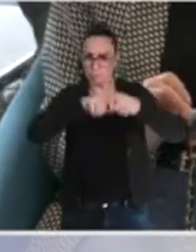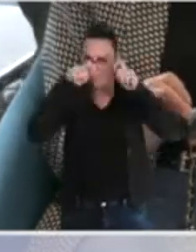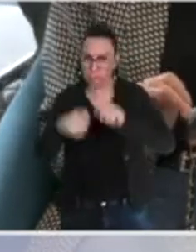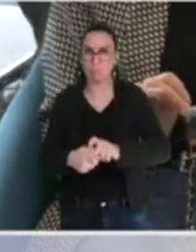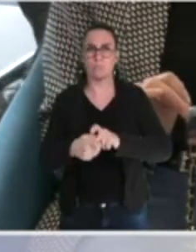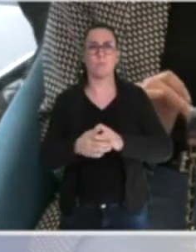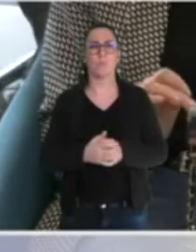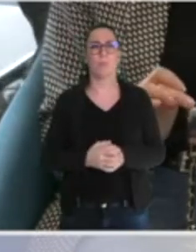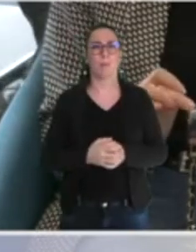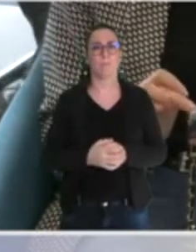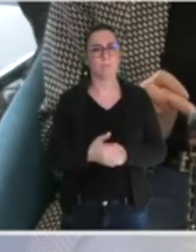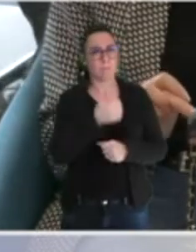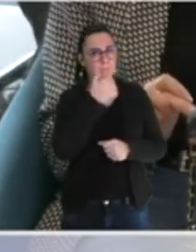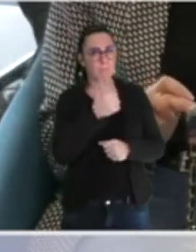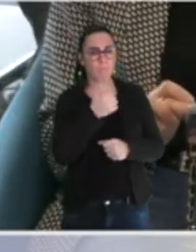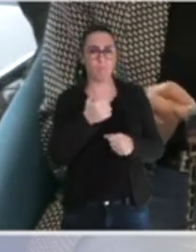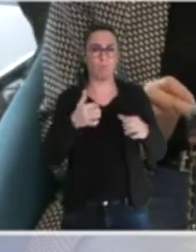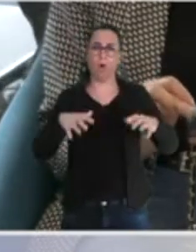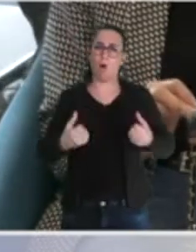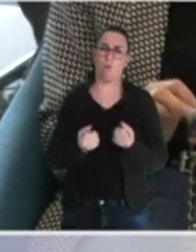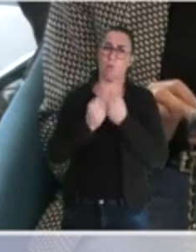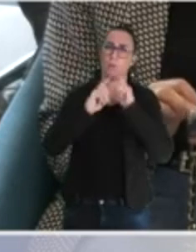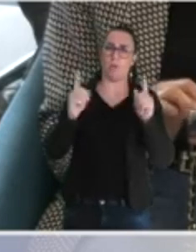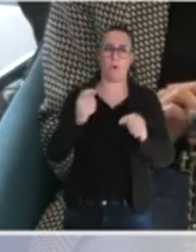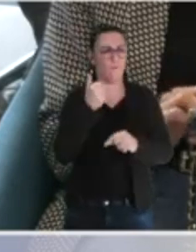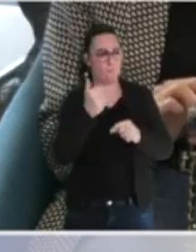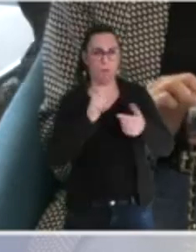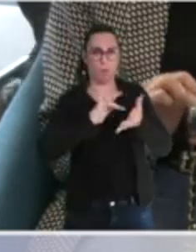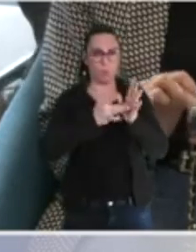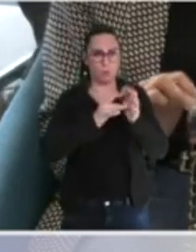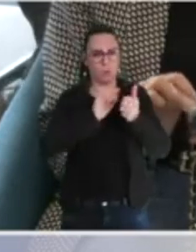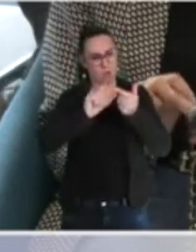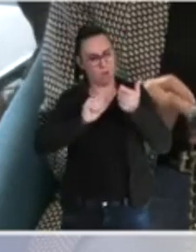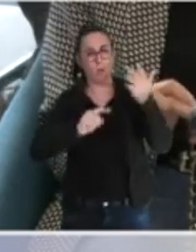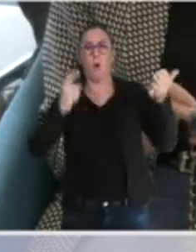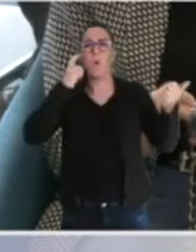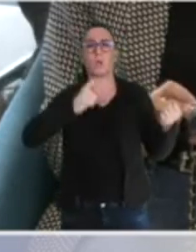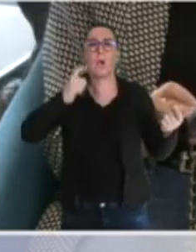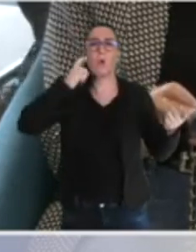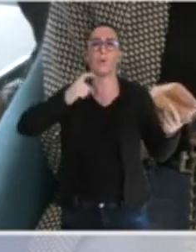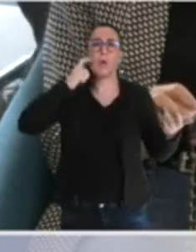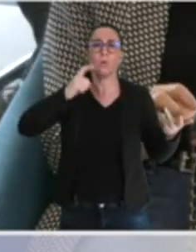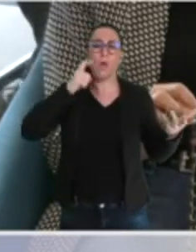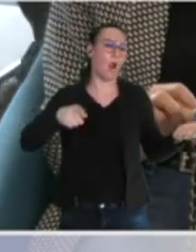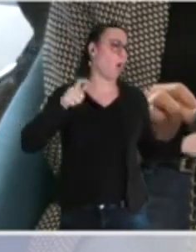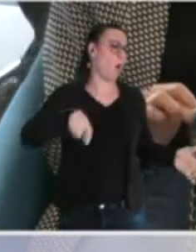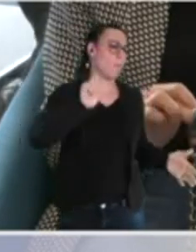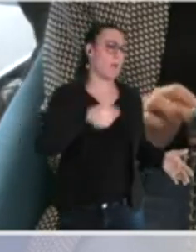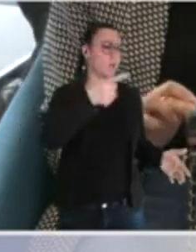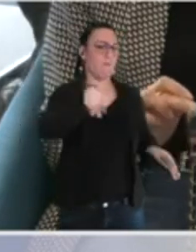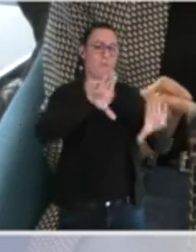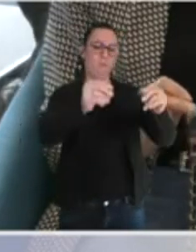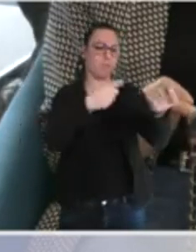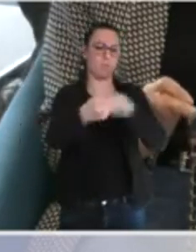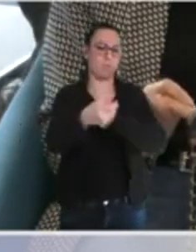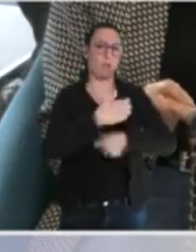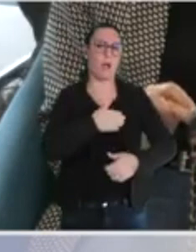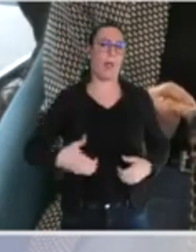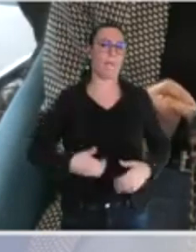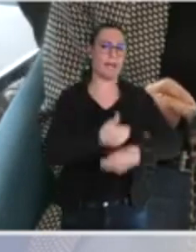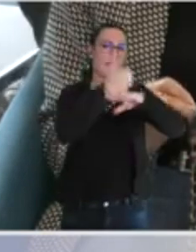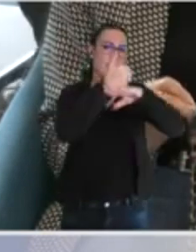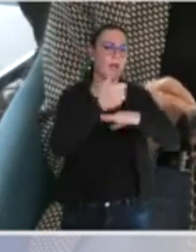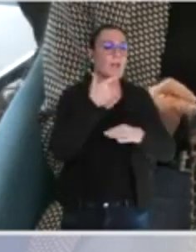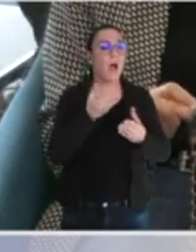vous vous en sentez incapable, si tout ce que vous faites n'est qu'annoncer des constats, alors il est évident que vous n'êtes pas à votre place et vous n'apporterez